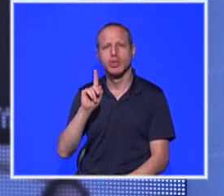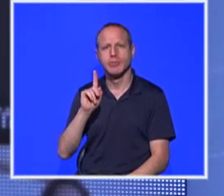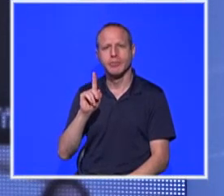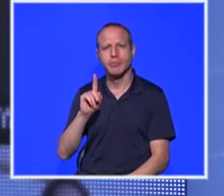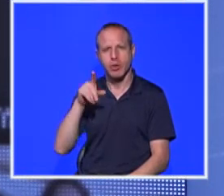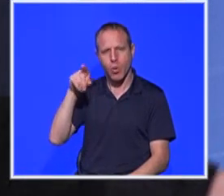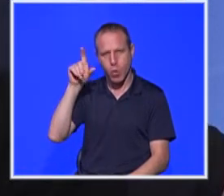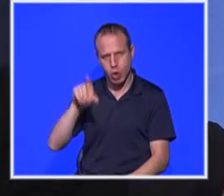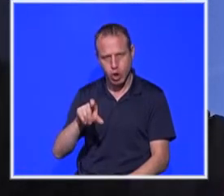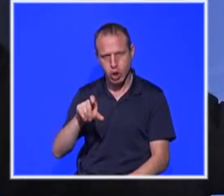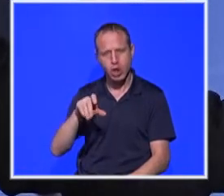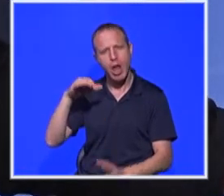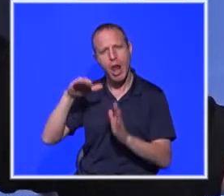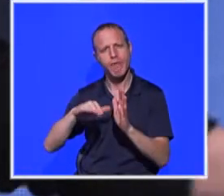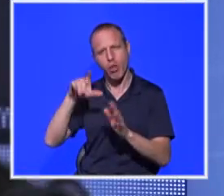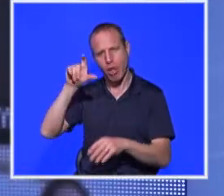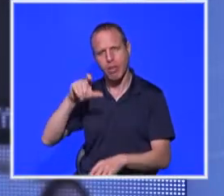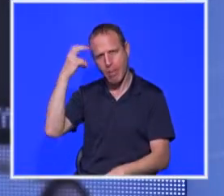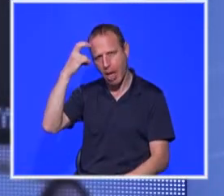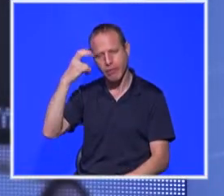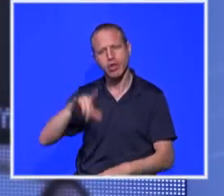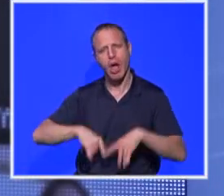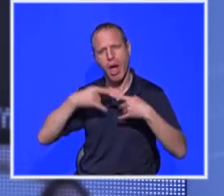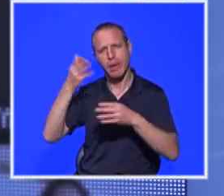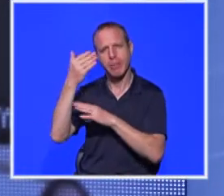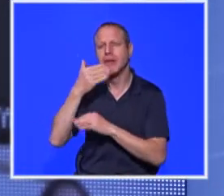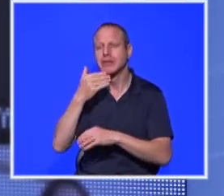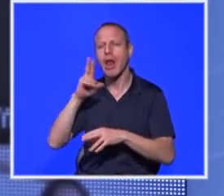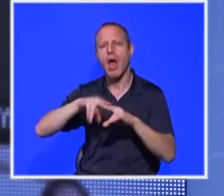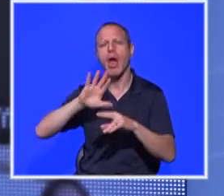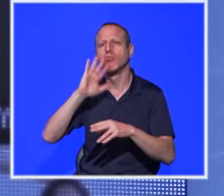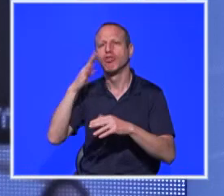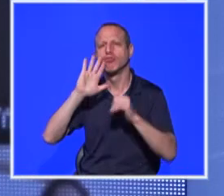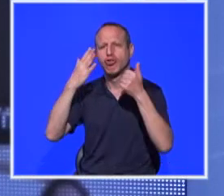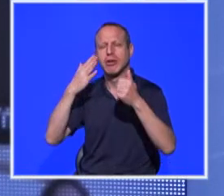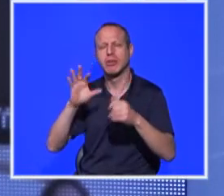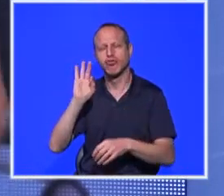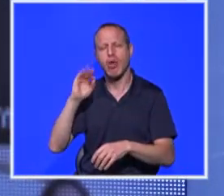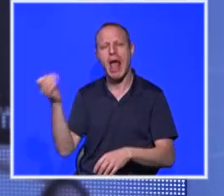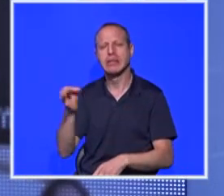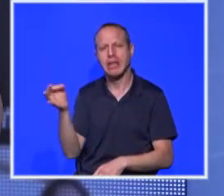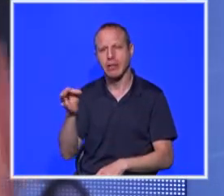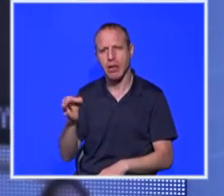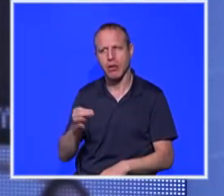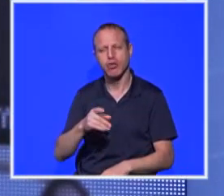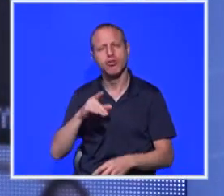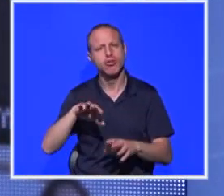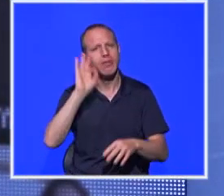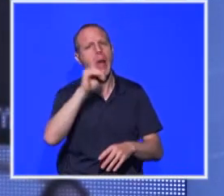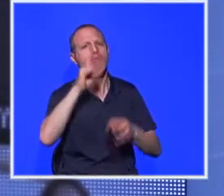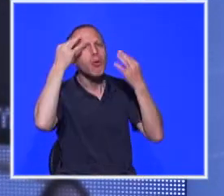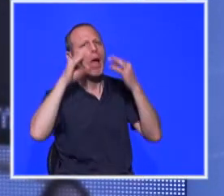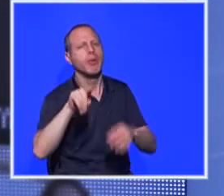איש, לפחות בן אדם ערבי שחי במדינת ישראל אחרי 5-6 שנים של הסתה, שיצא למי שמכבד אותו. קצת כלי נראה